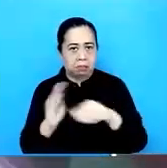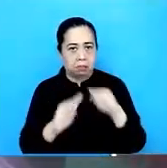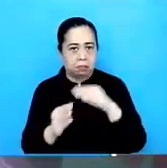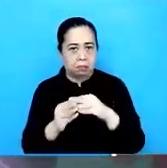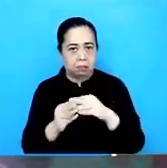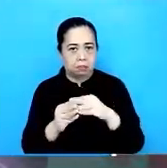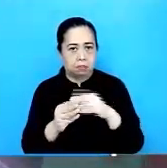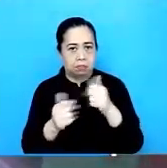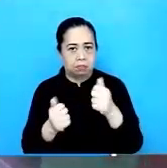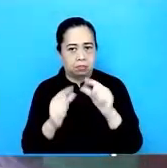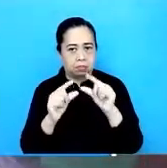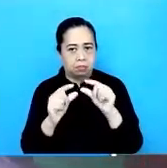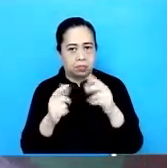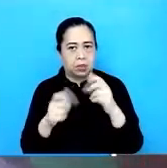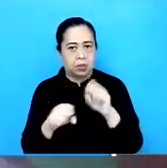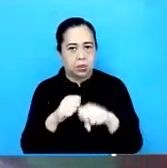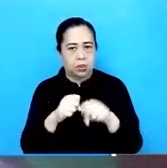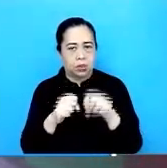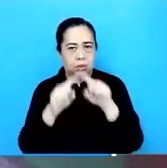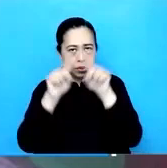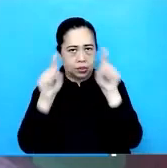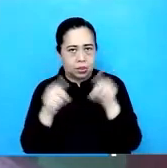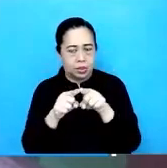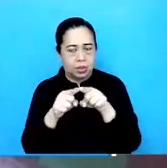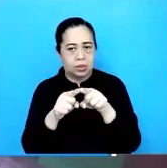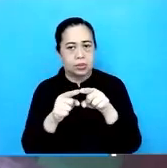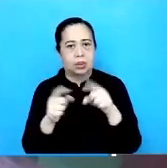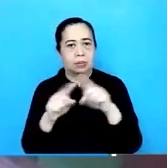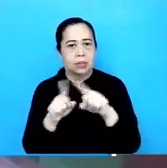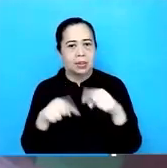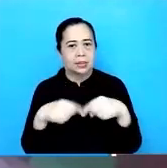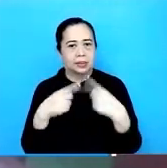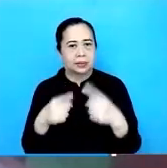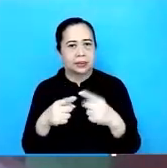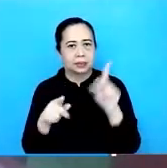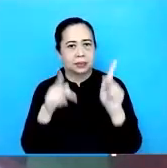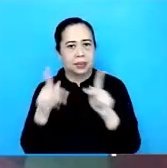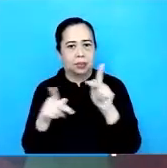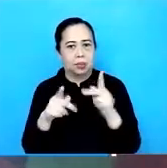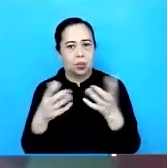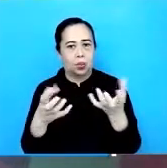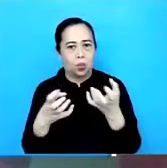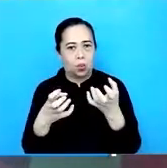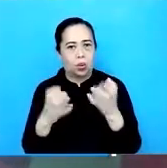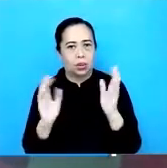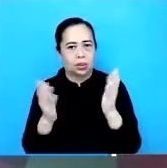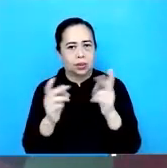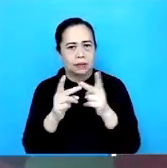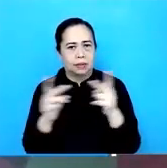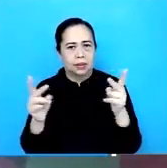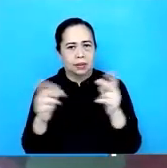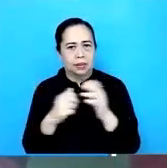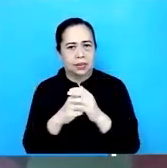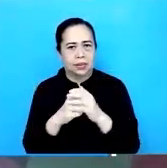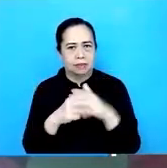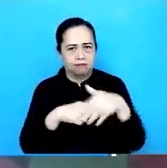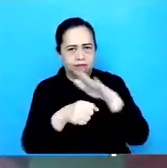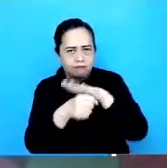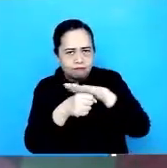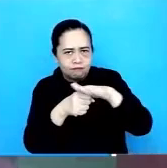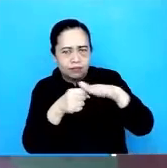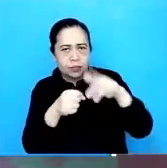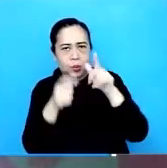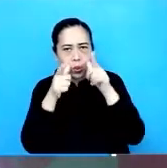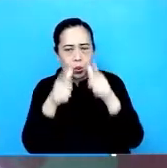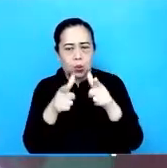press it a little bit, get rounded yung shape. But since ang mga tao gusto nila parang napaka-streamline pa ng look,